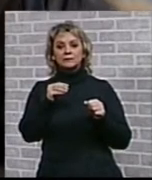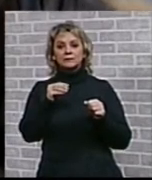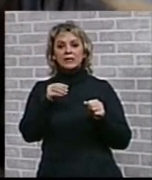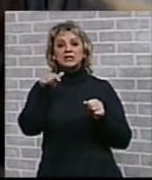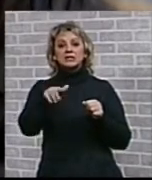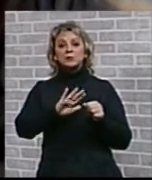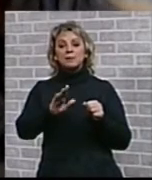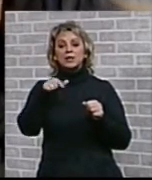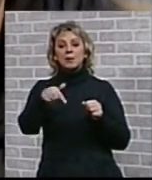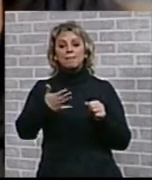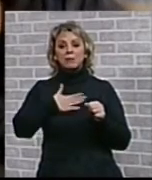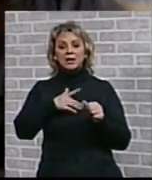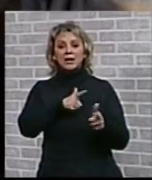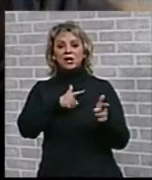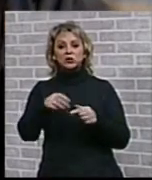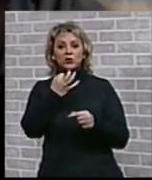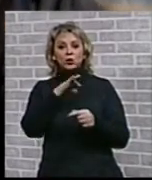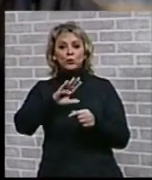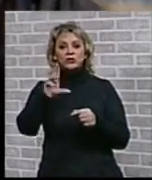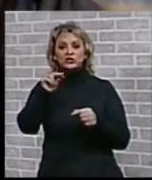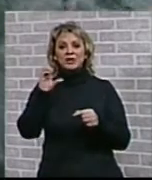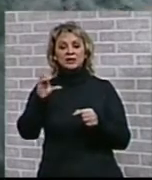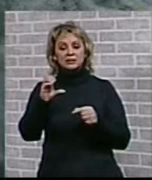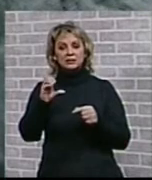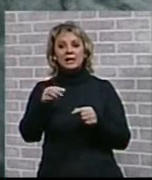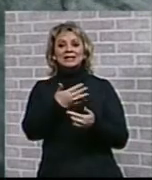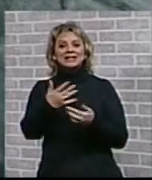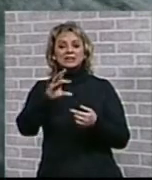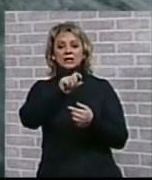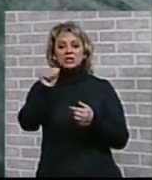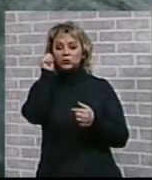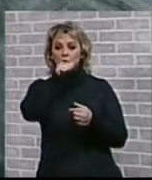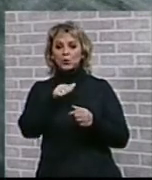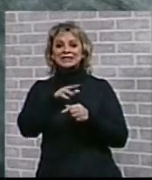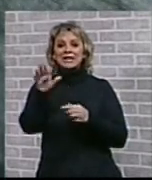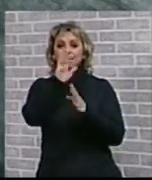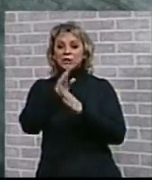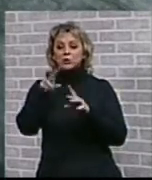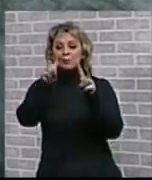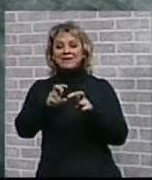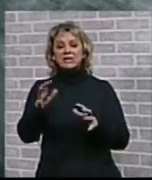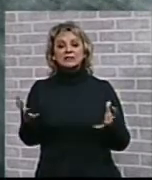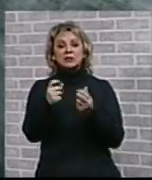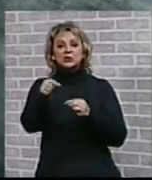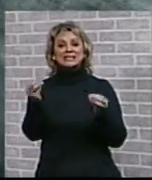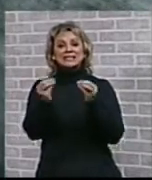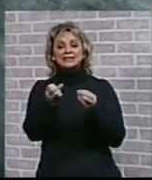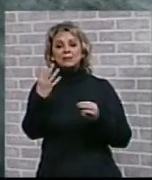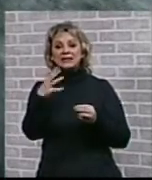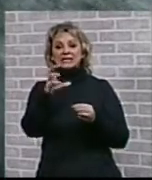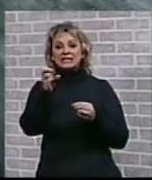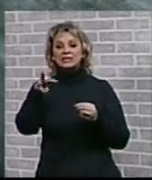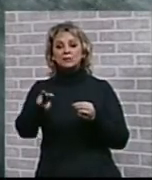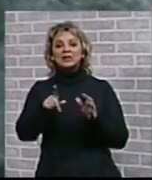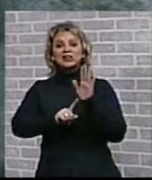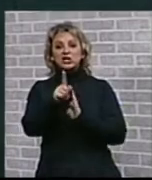Тем не менее, мы готовы к любой чрезвычайной ситуации. Несколько раз в год стихия проверяет спасателей. Еще 10-15 сантиметров